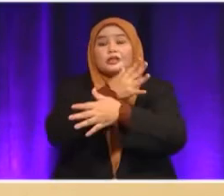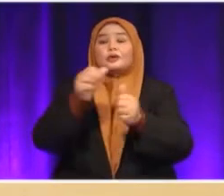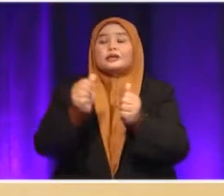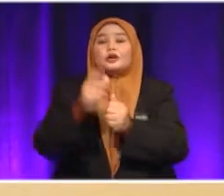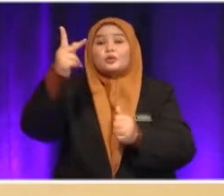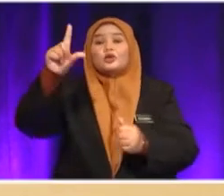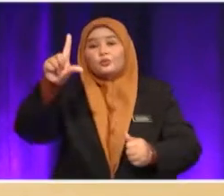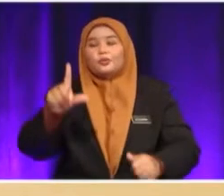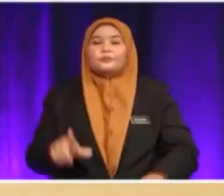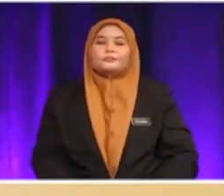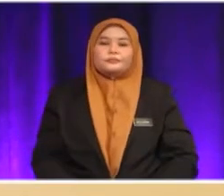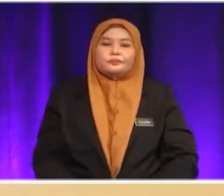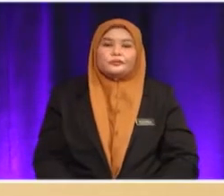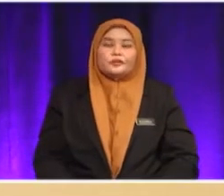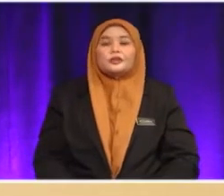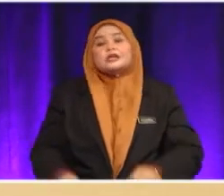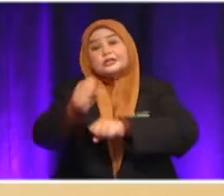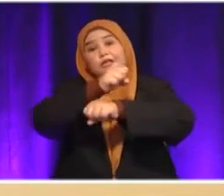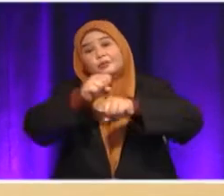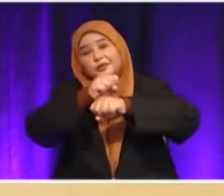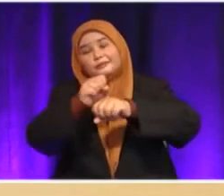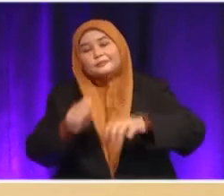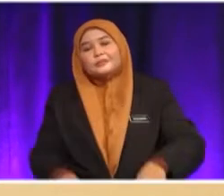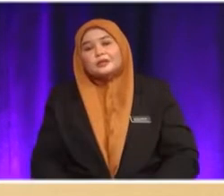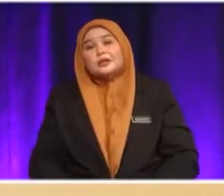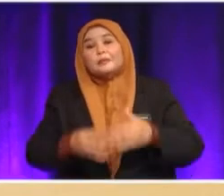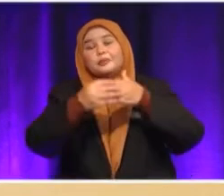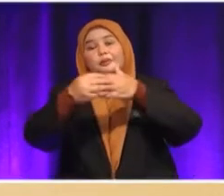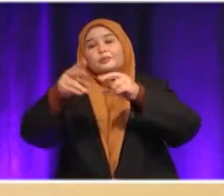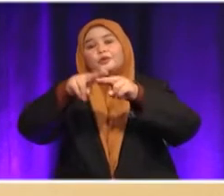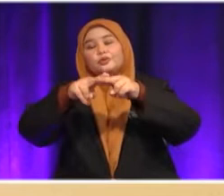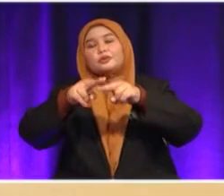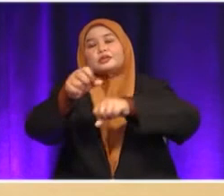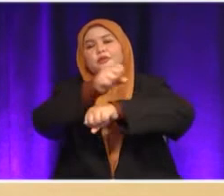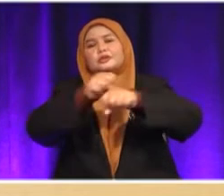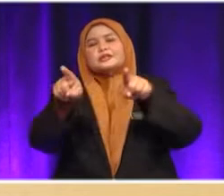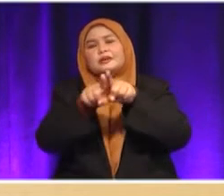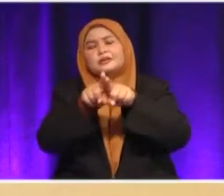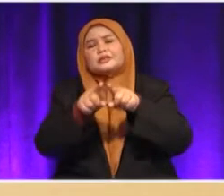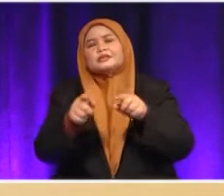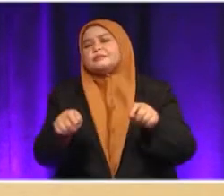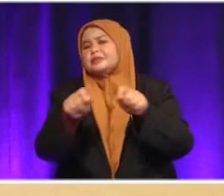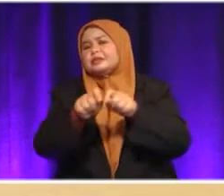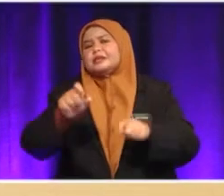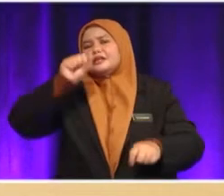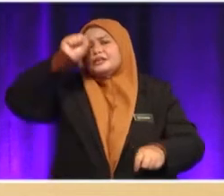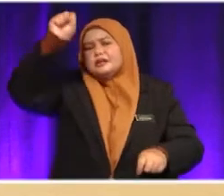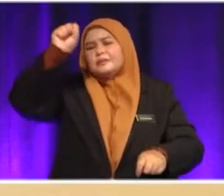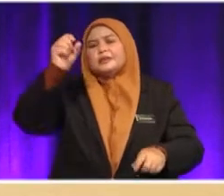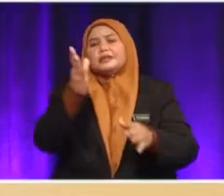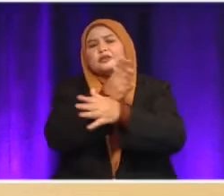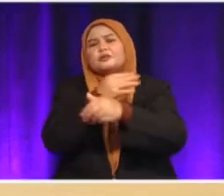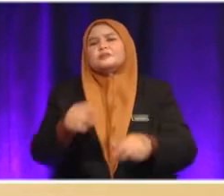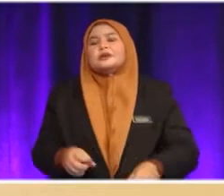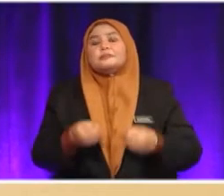kita lihat berkaitan dengan Singapura Oke pemimpin dan penduduk Singapura juga sama seperti Sabah dan sawah memberi